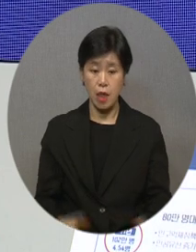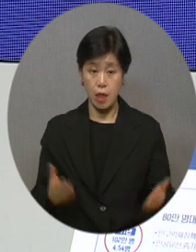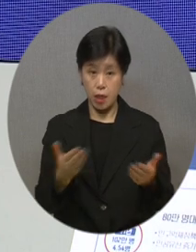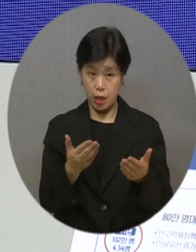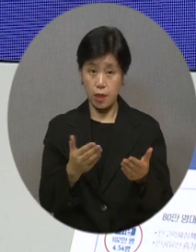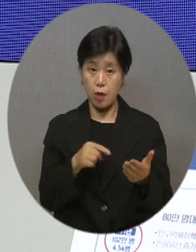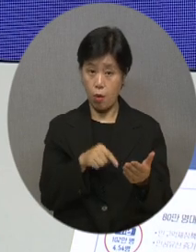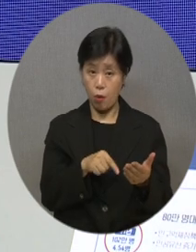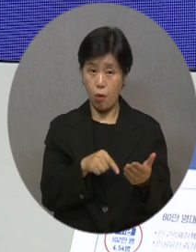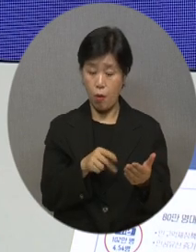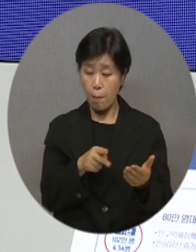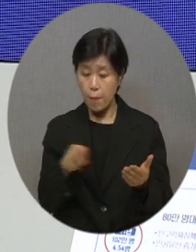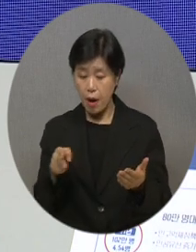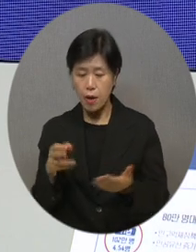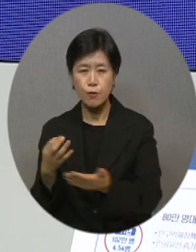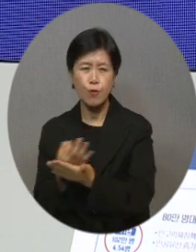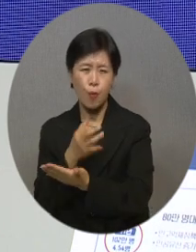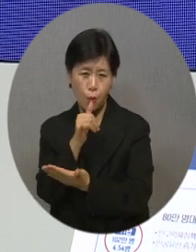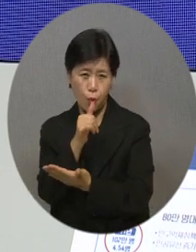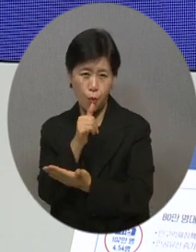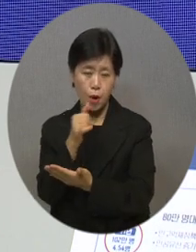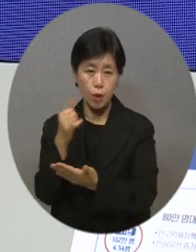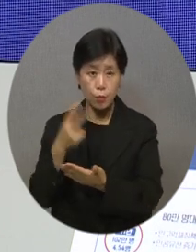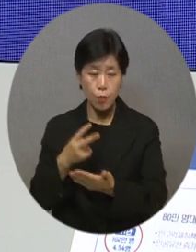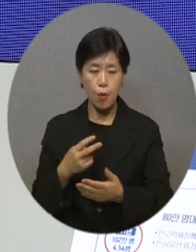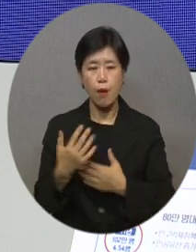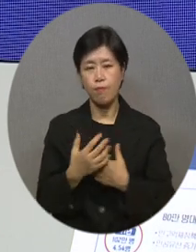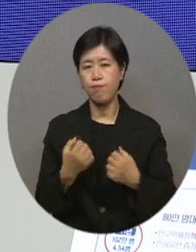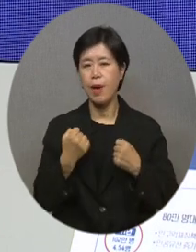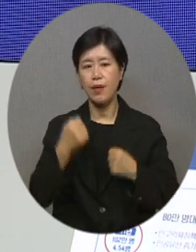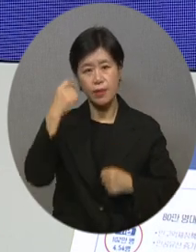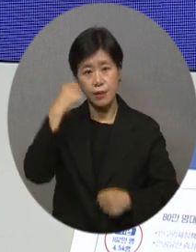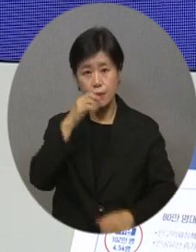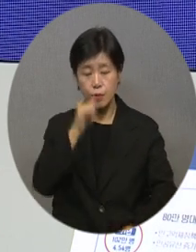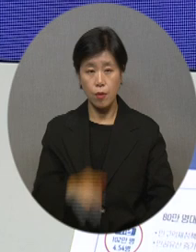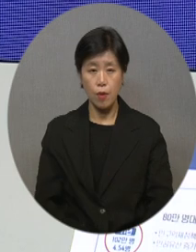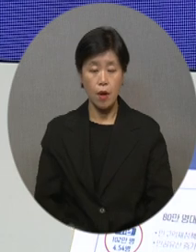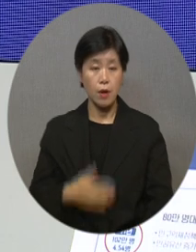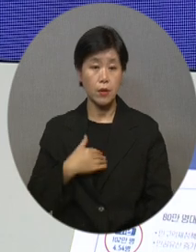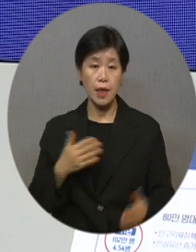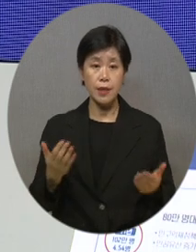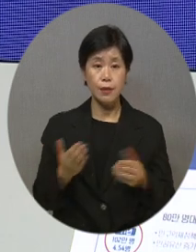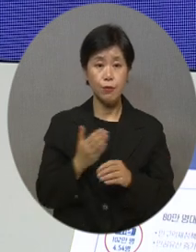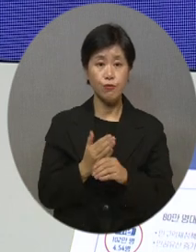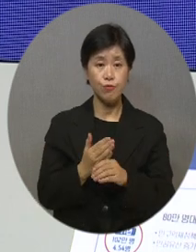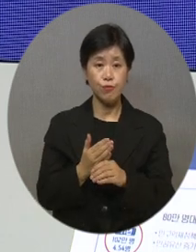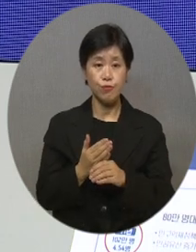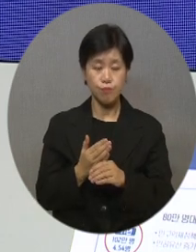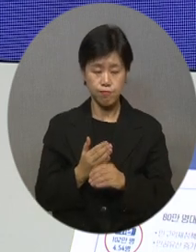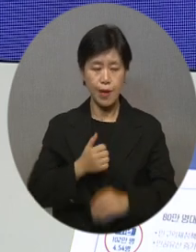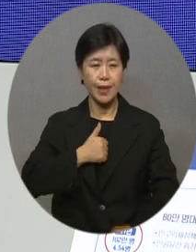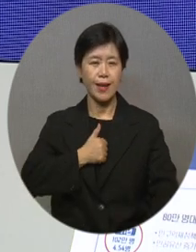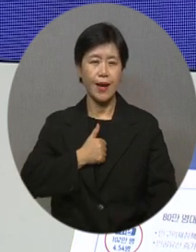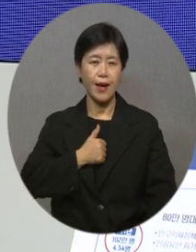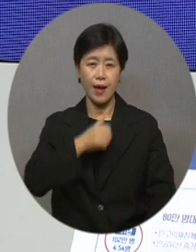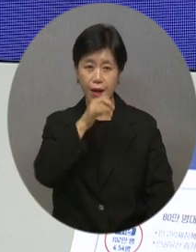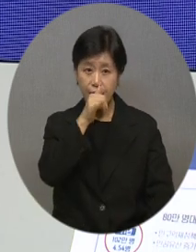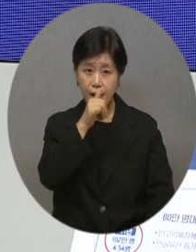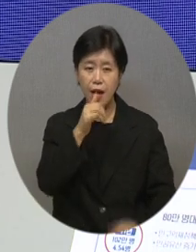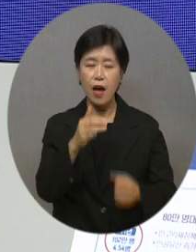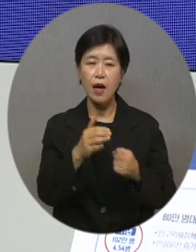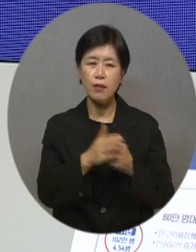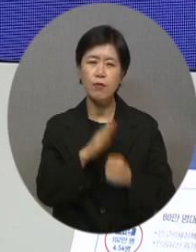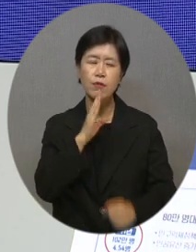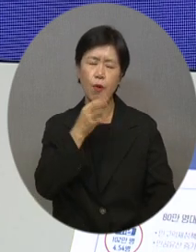주어지게 되어 있고요. 두 번째는 건강해지십니다. 그리고 내가 일을 하고 있다는 그런 삶에 자부심이 생깁니다. 그렇기 때문에